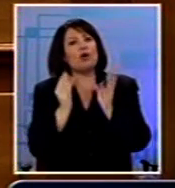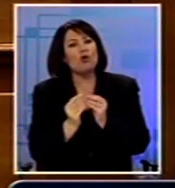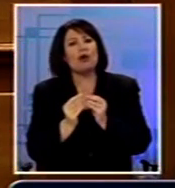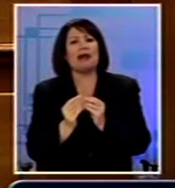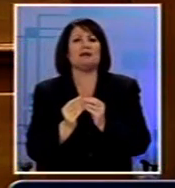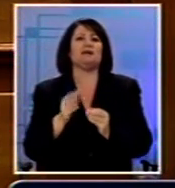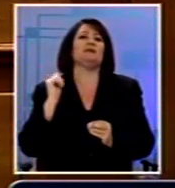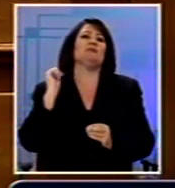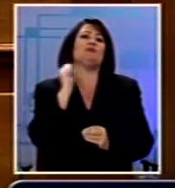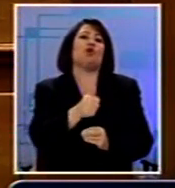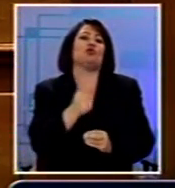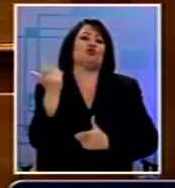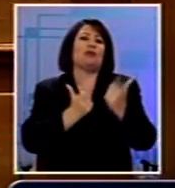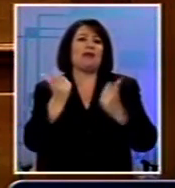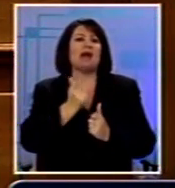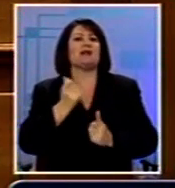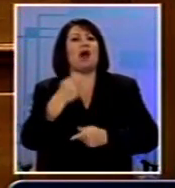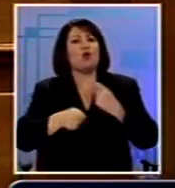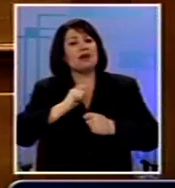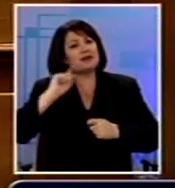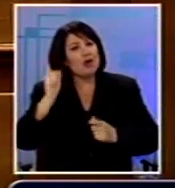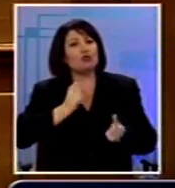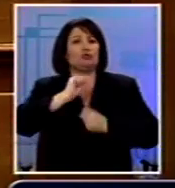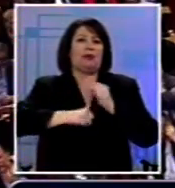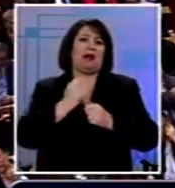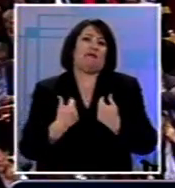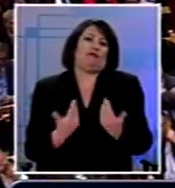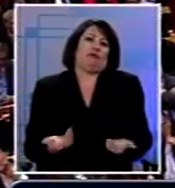διέξοδό τους για τις αγορές. Για όλους πασχίζονται.